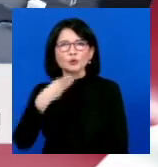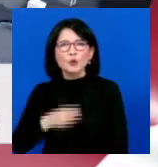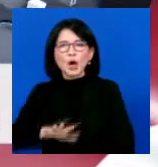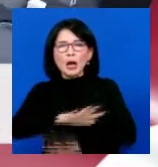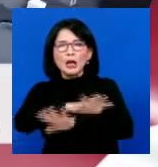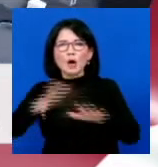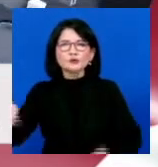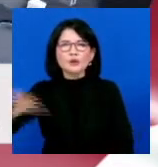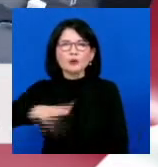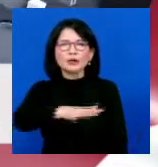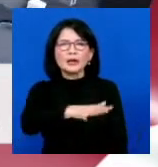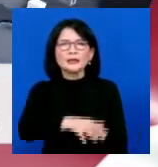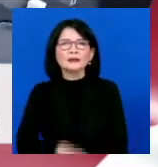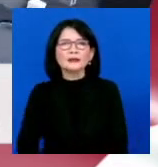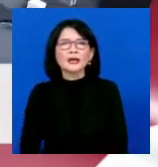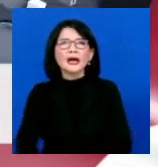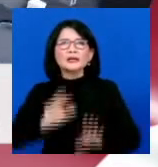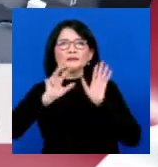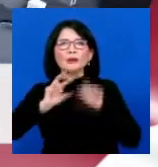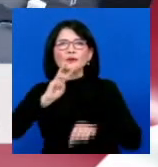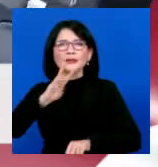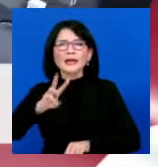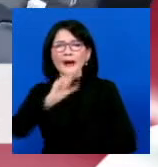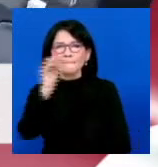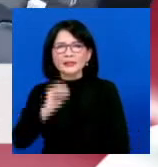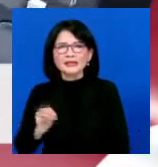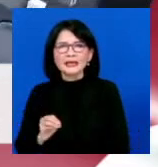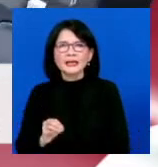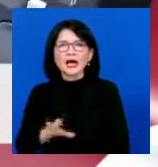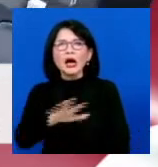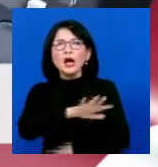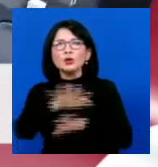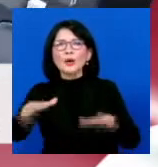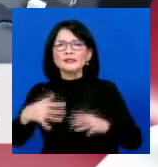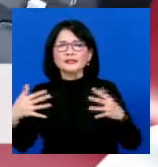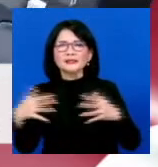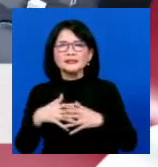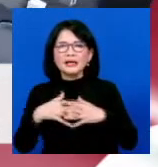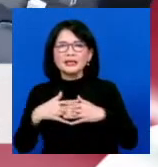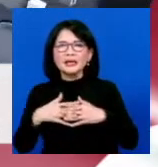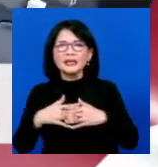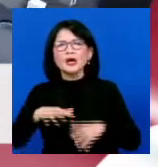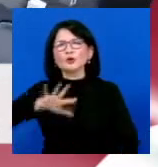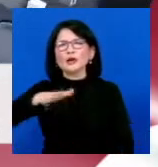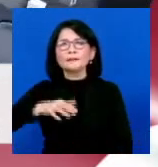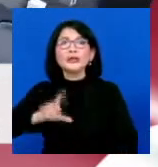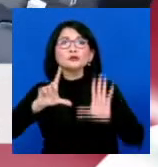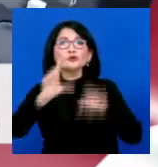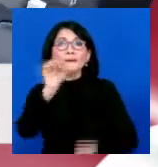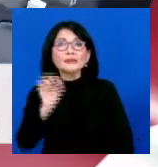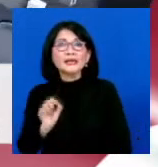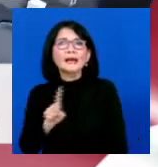lautan kurang lebih 93% sedangkan luas daratan hanya sebesar kurang lebih